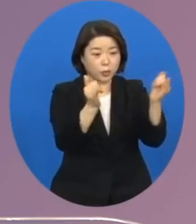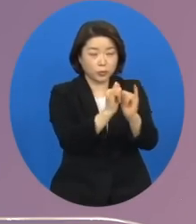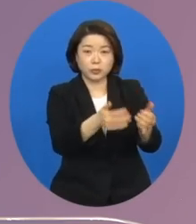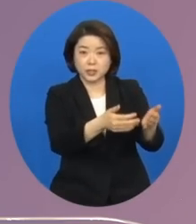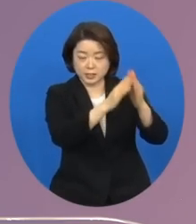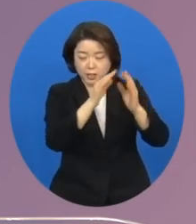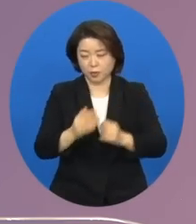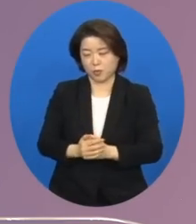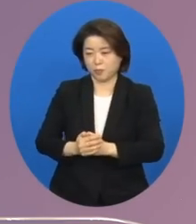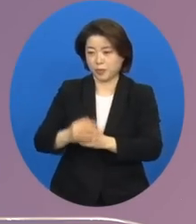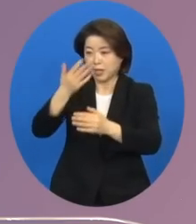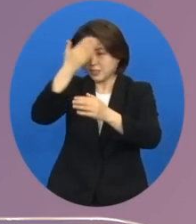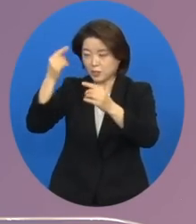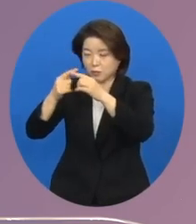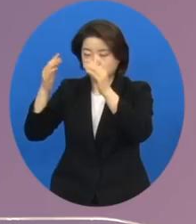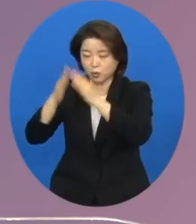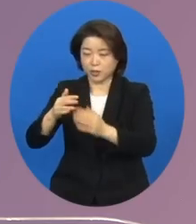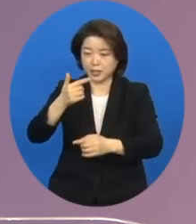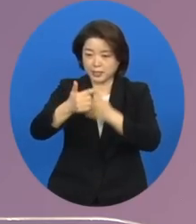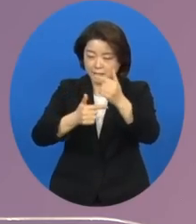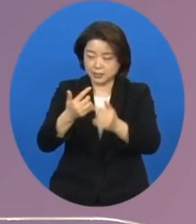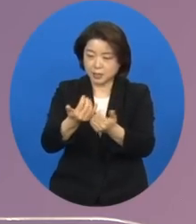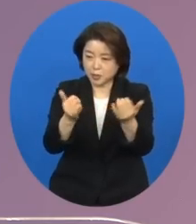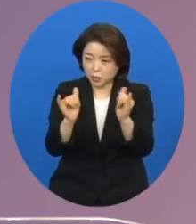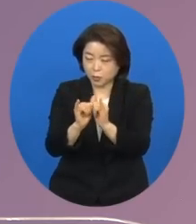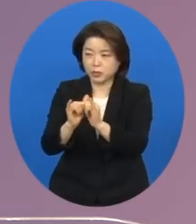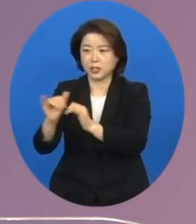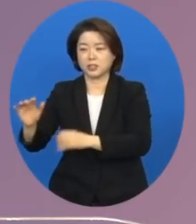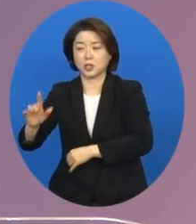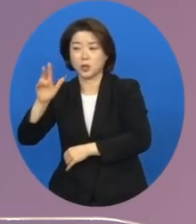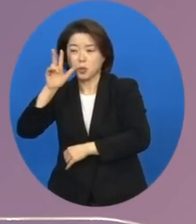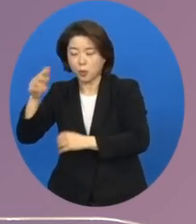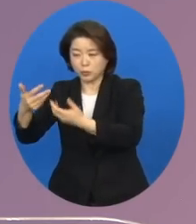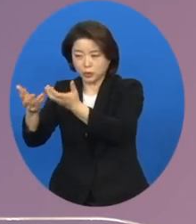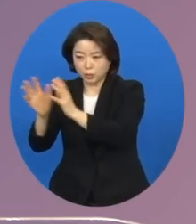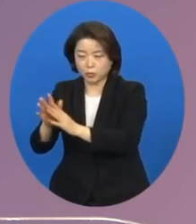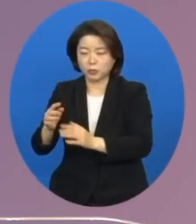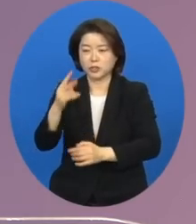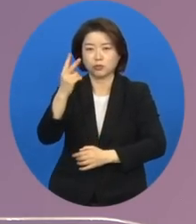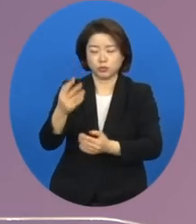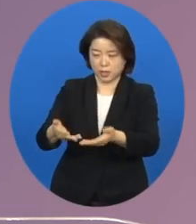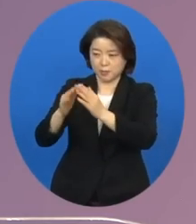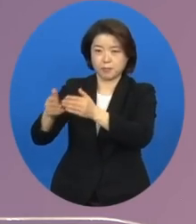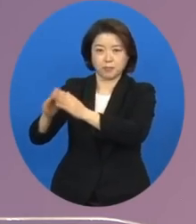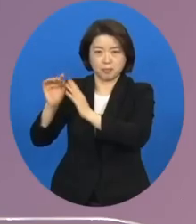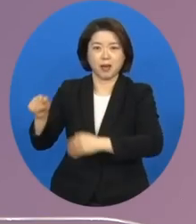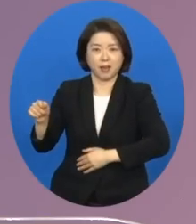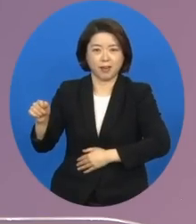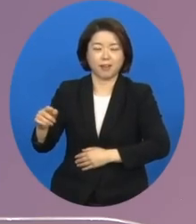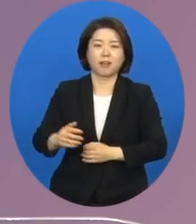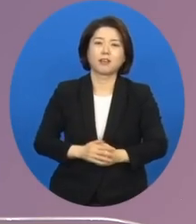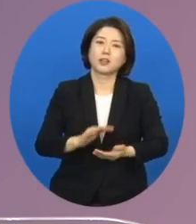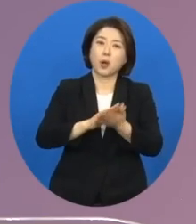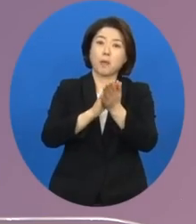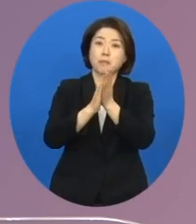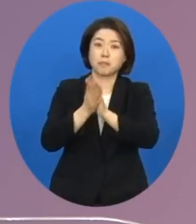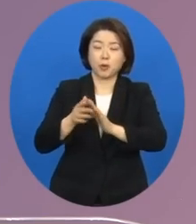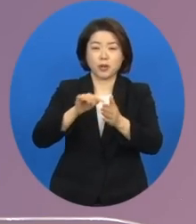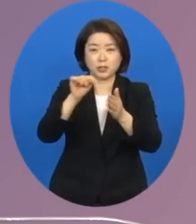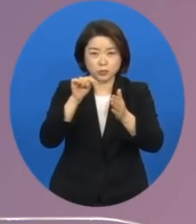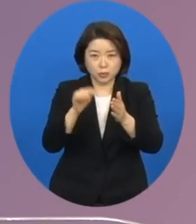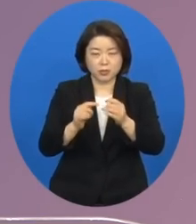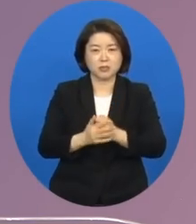젊은이 교회는 느헤미야 공동체 여호수아 공동체로 이렇게 구성이 되게 됐습니다 이런 변화 가운데서 가장